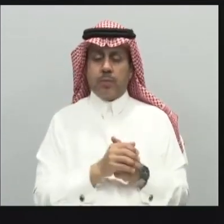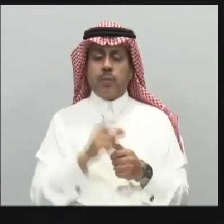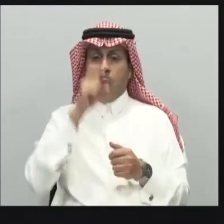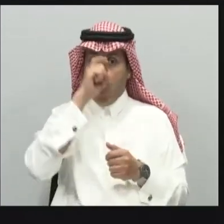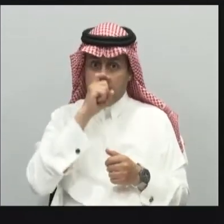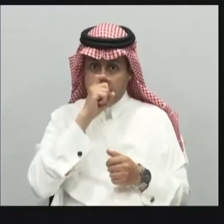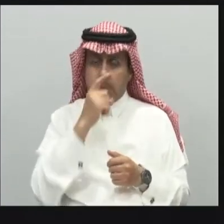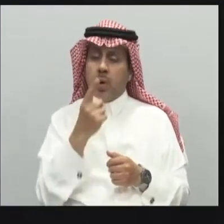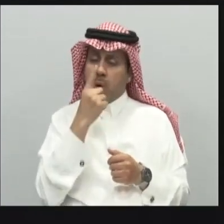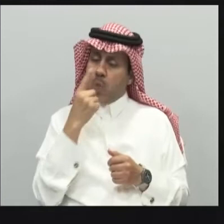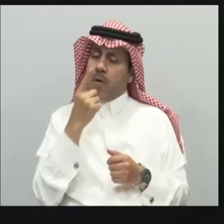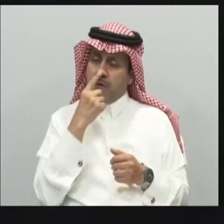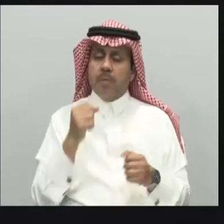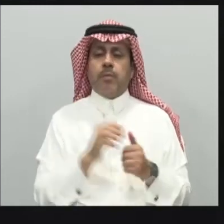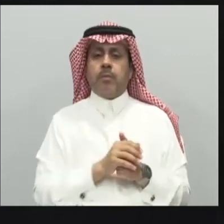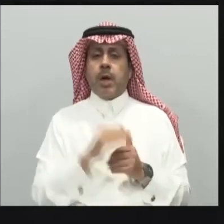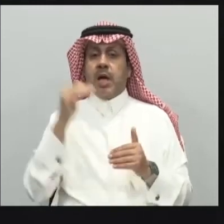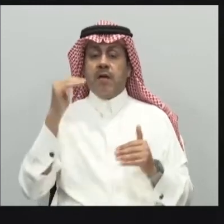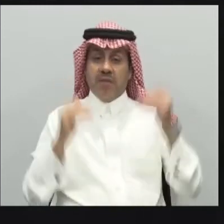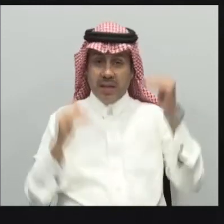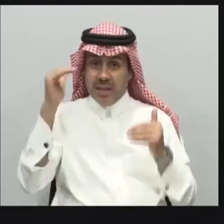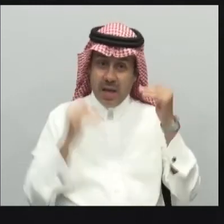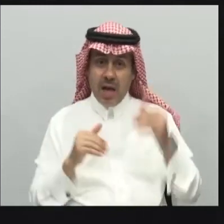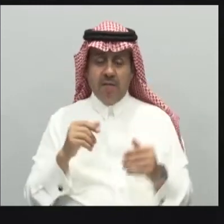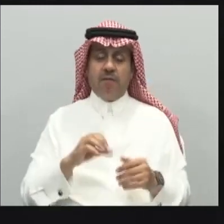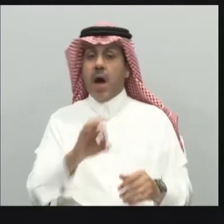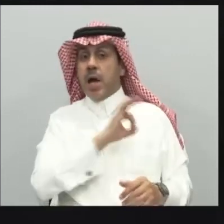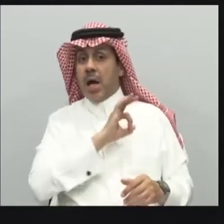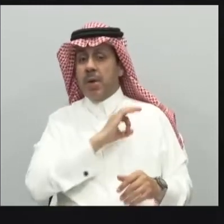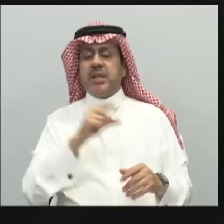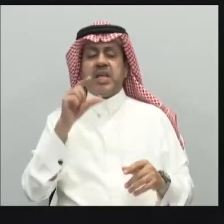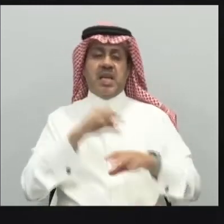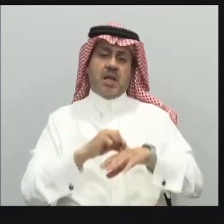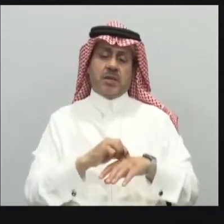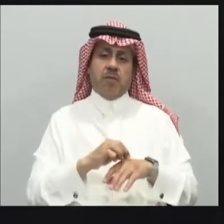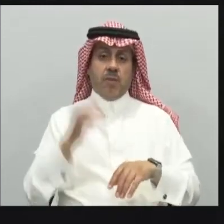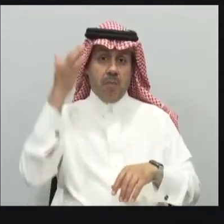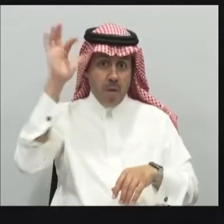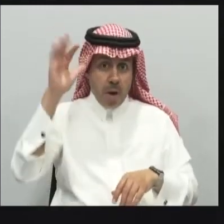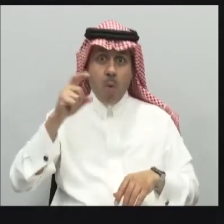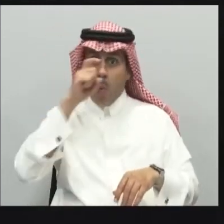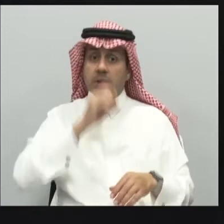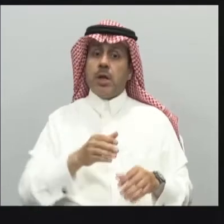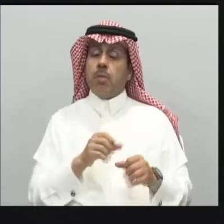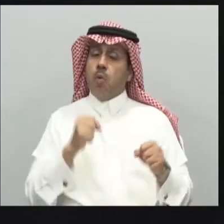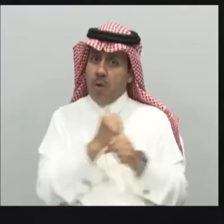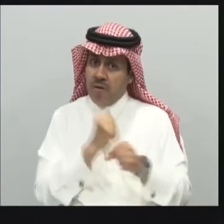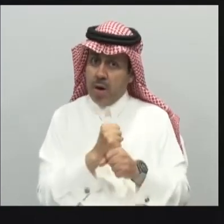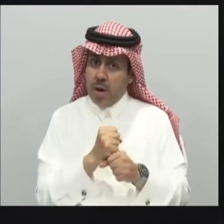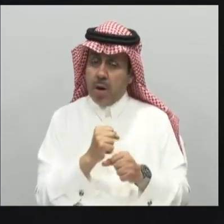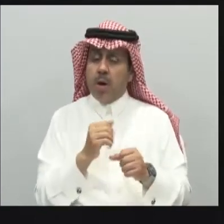الوفاء به وذلك الاختلاف رغبات الناس فكان في اباحتها وايجاب وفاء بها موافقه